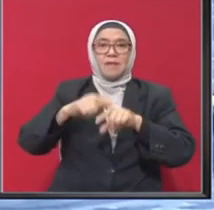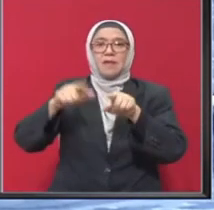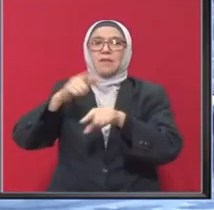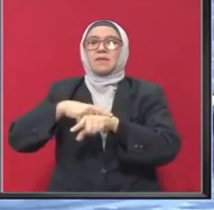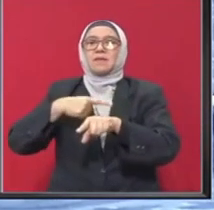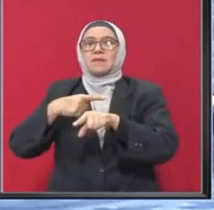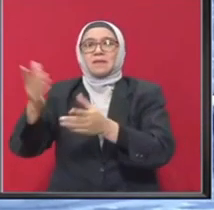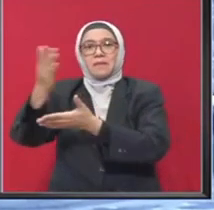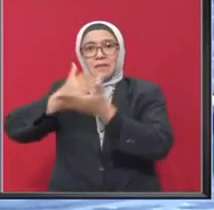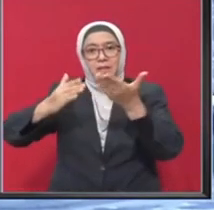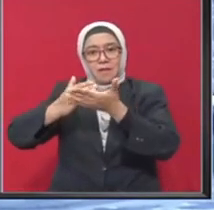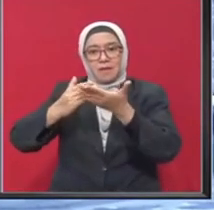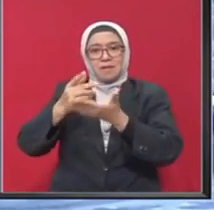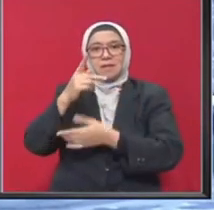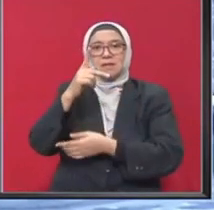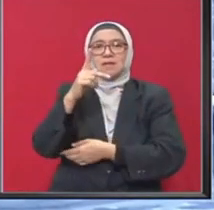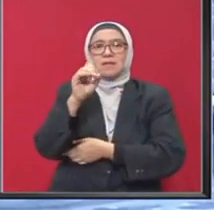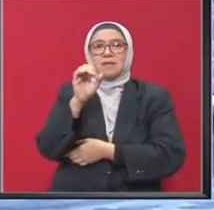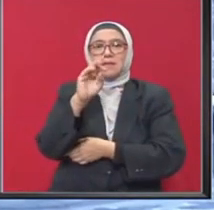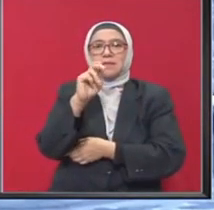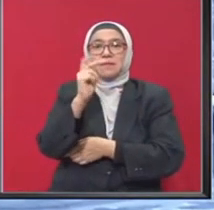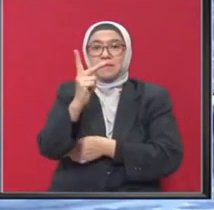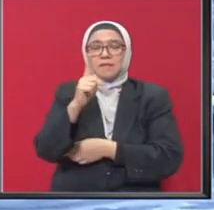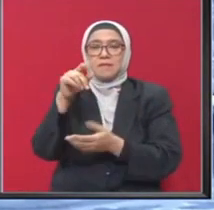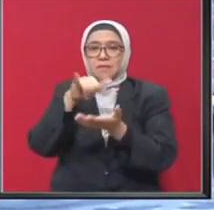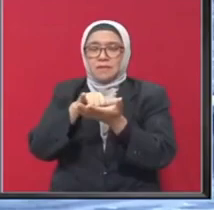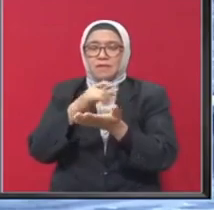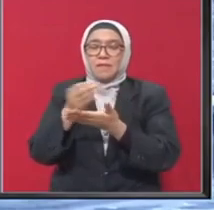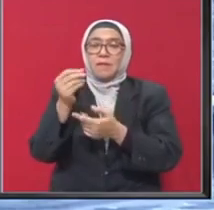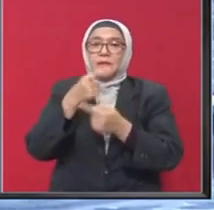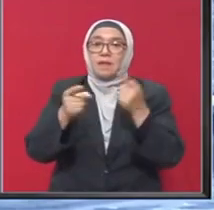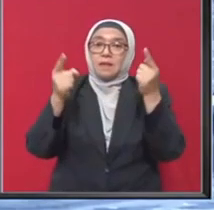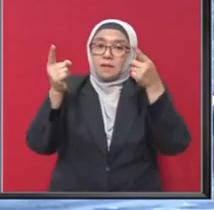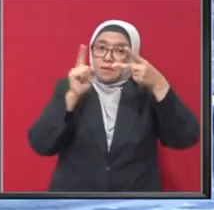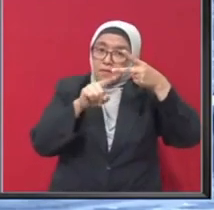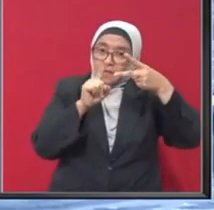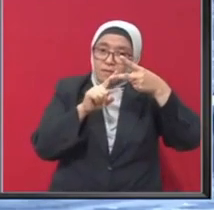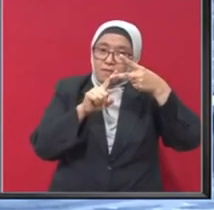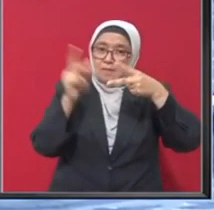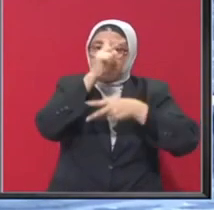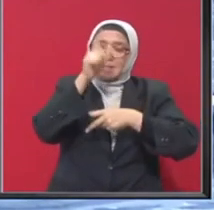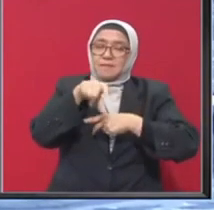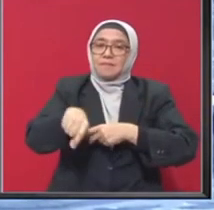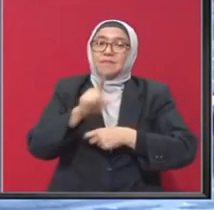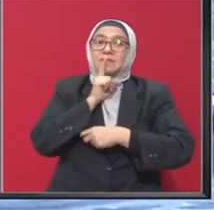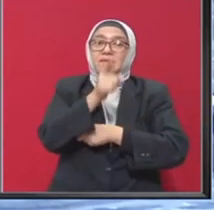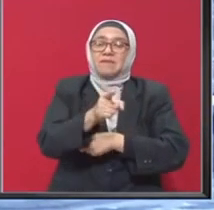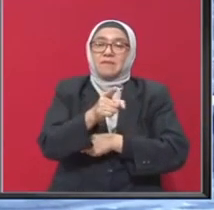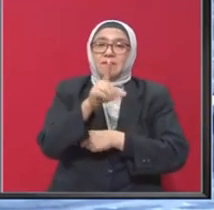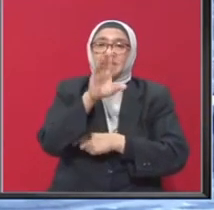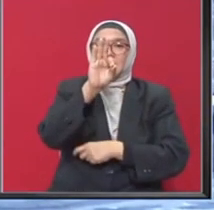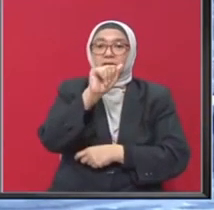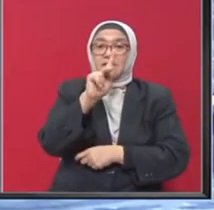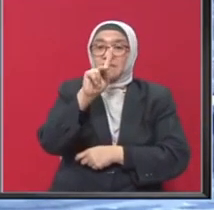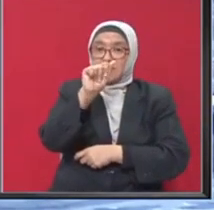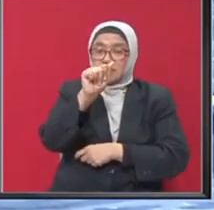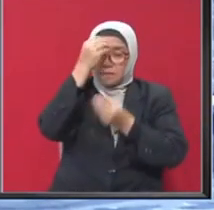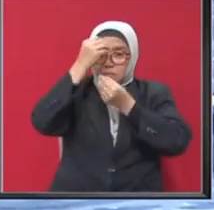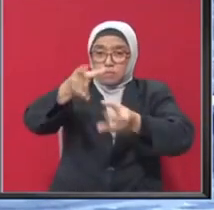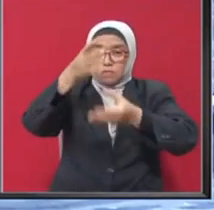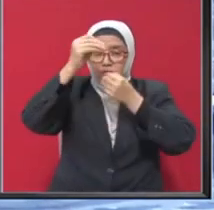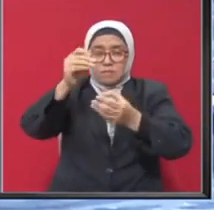yang keduanya kerajaan juga mestilah memastikan bahwa fakta-fakta yang mencukupi